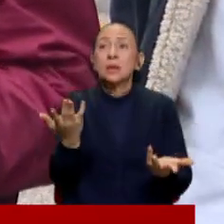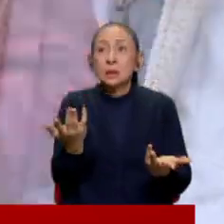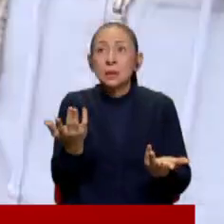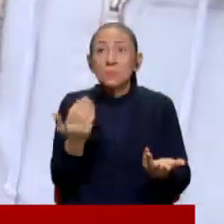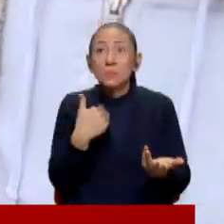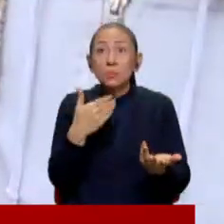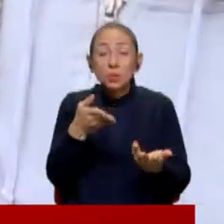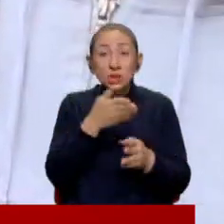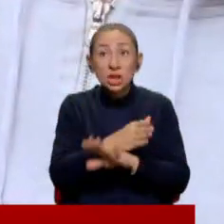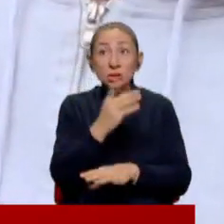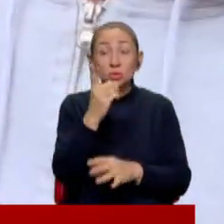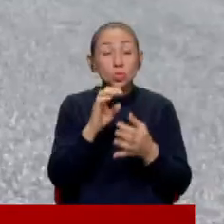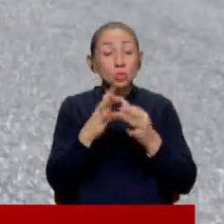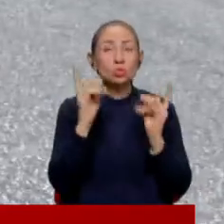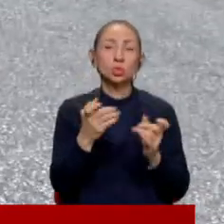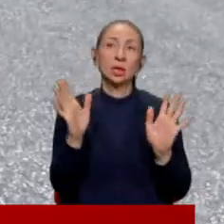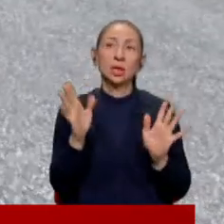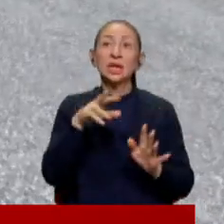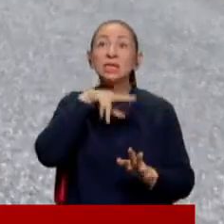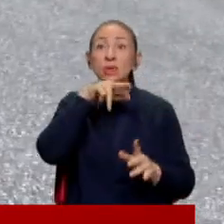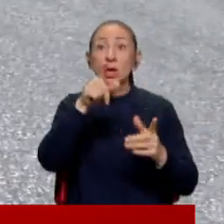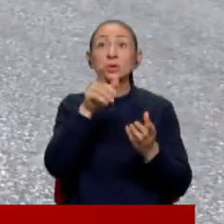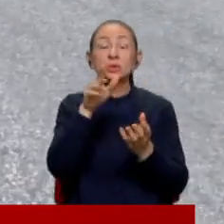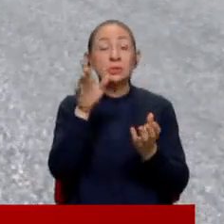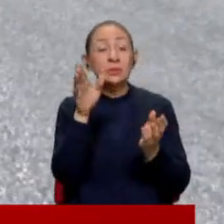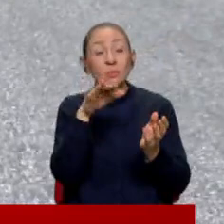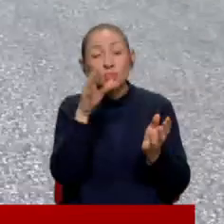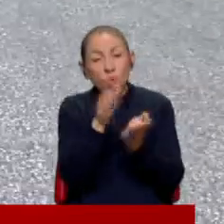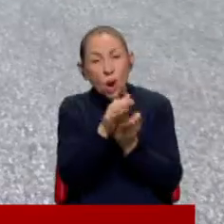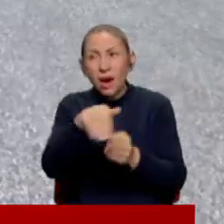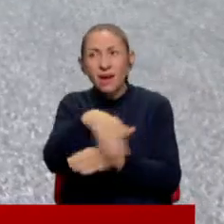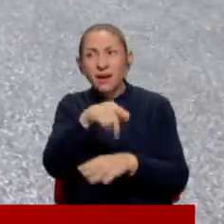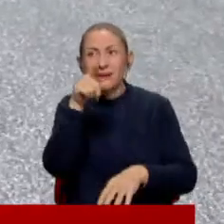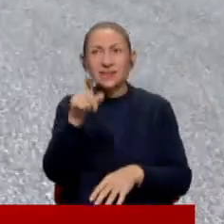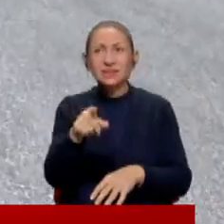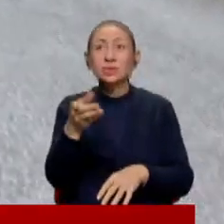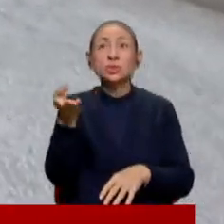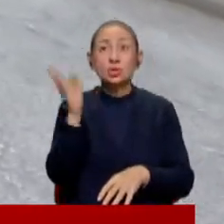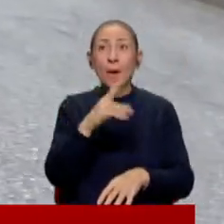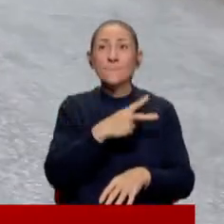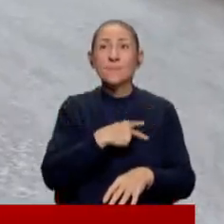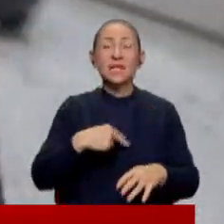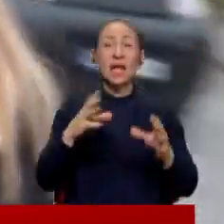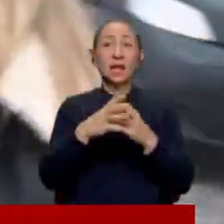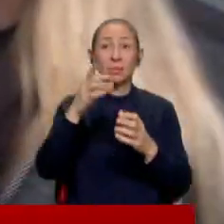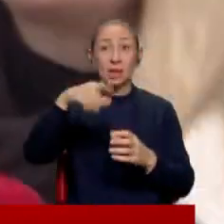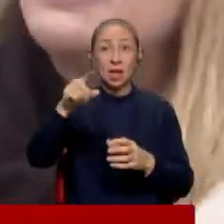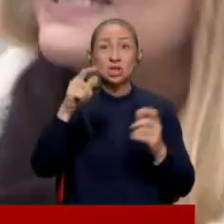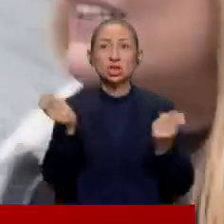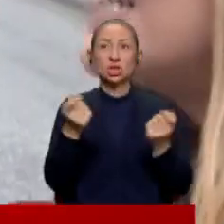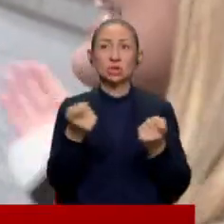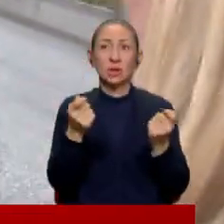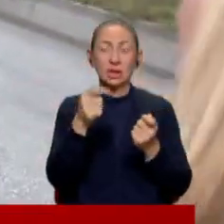çocuğuma buna gerçekten bir çocuğun bulsunlar Keçiören'de çocuklara saldıran başı boş Sokak köpeklerinden sonra belediye ekipleri